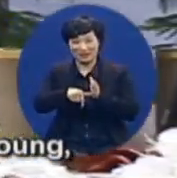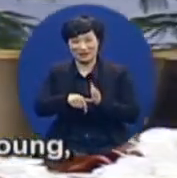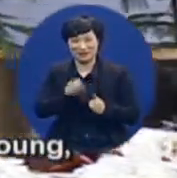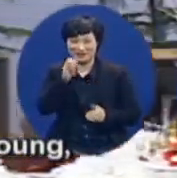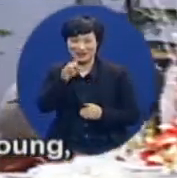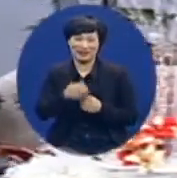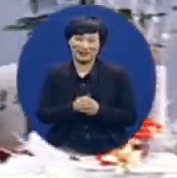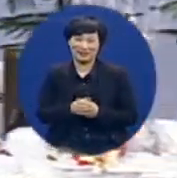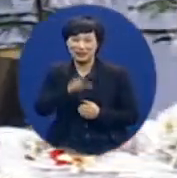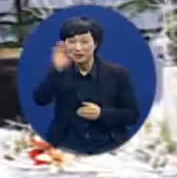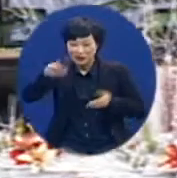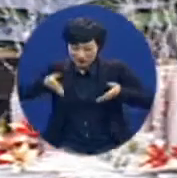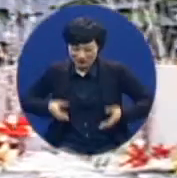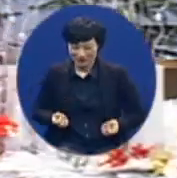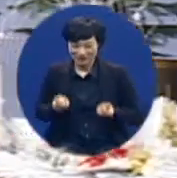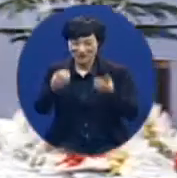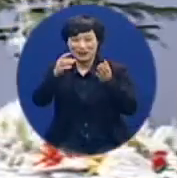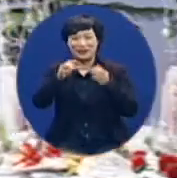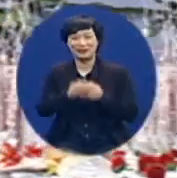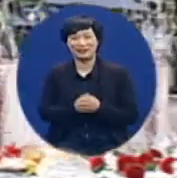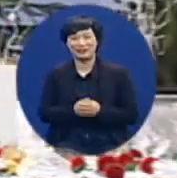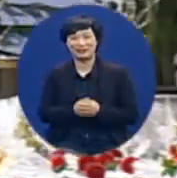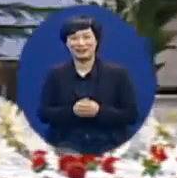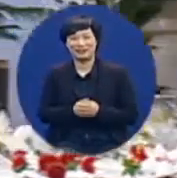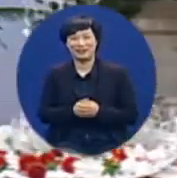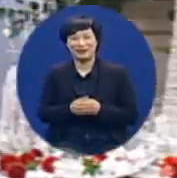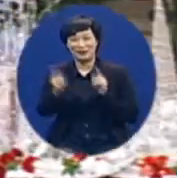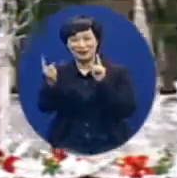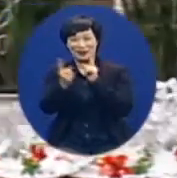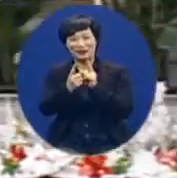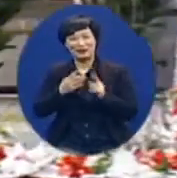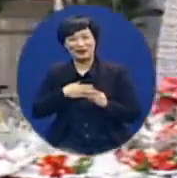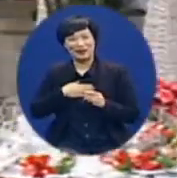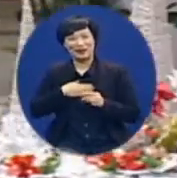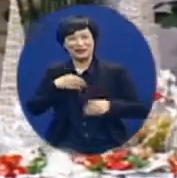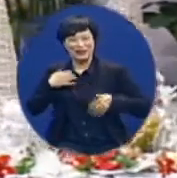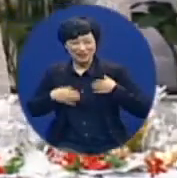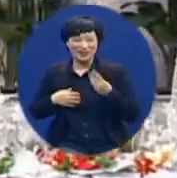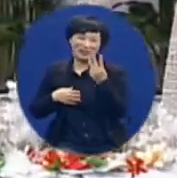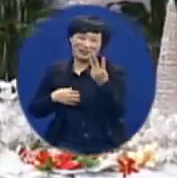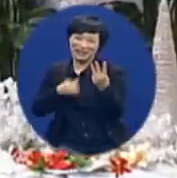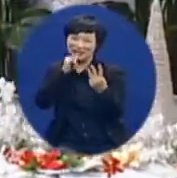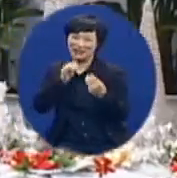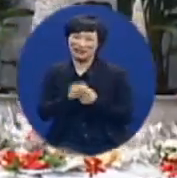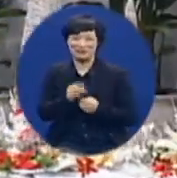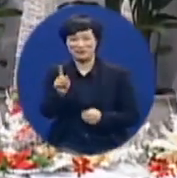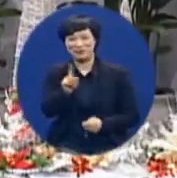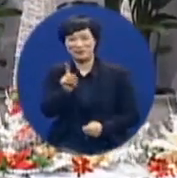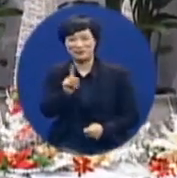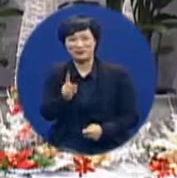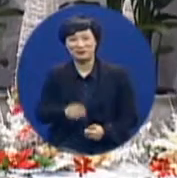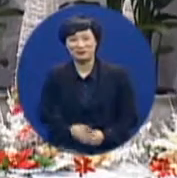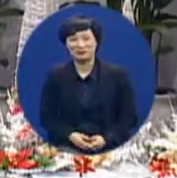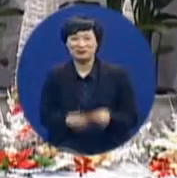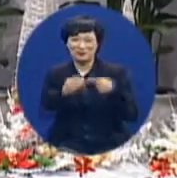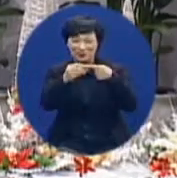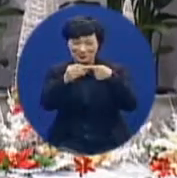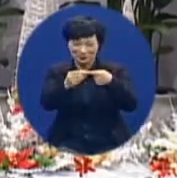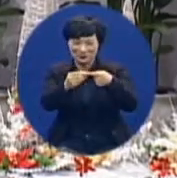성탄절이 돌아오면 세 가지 깊은게 있어요 뭐냐